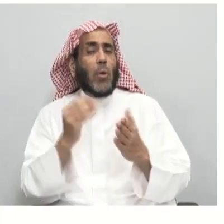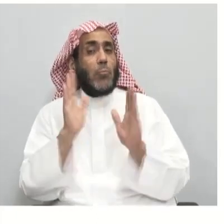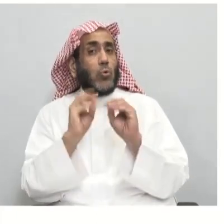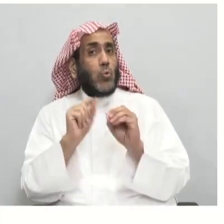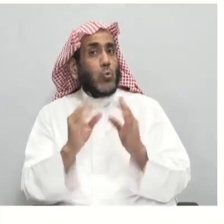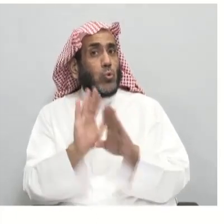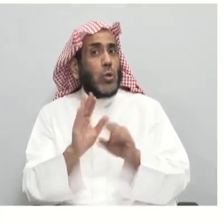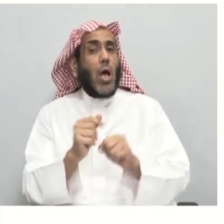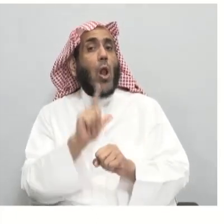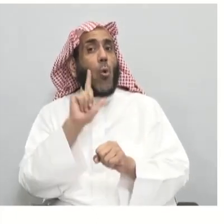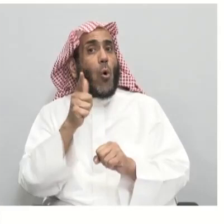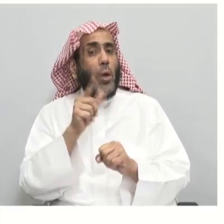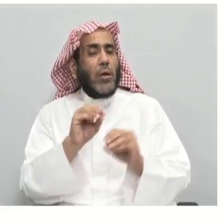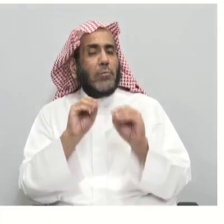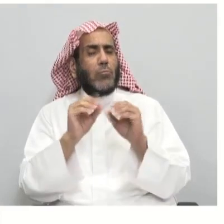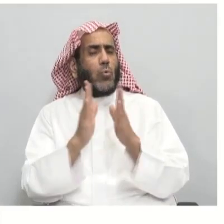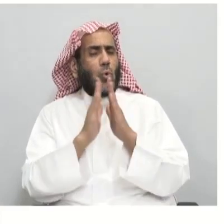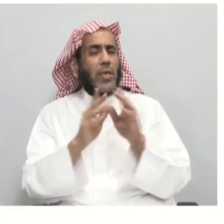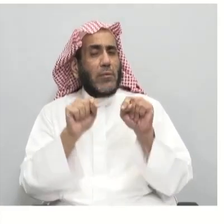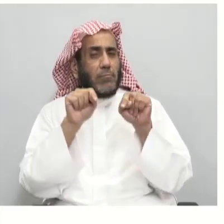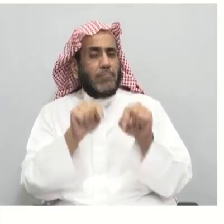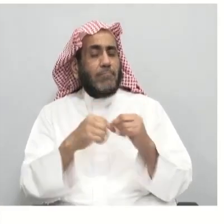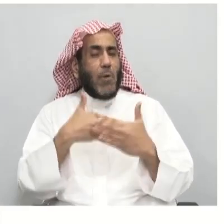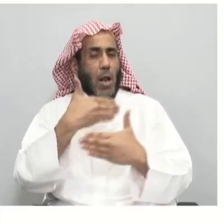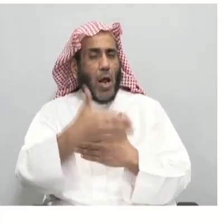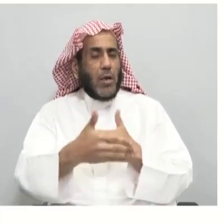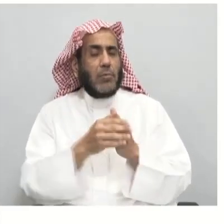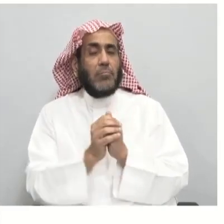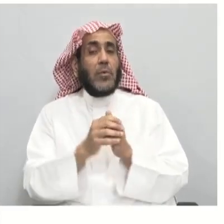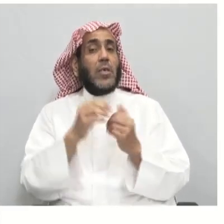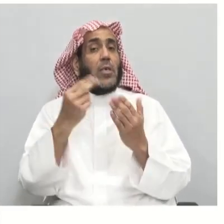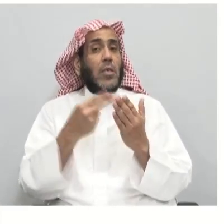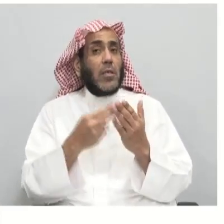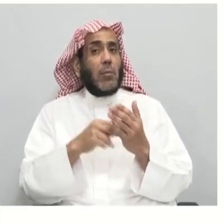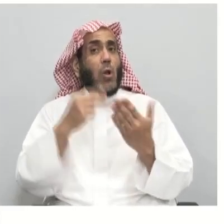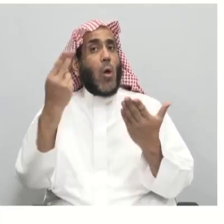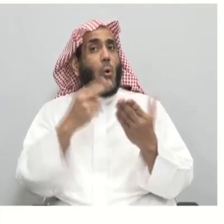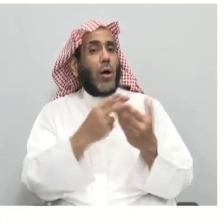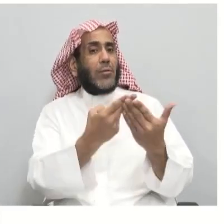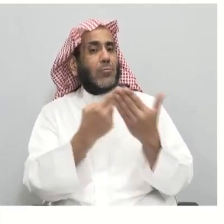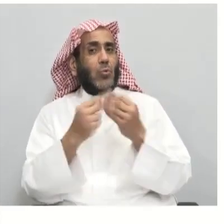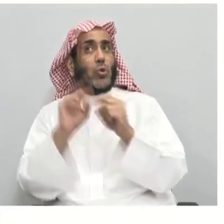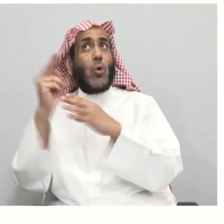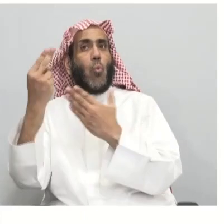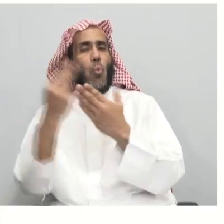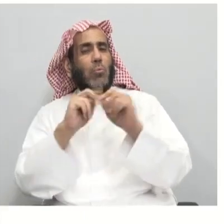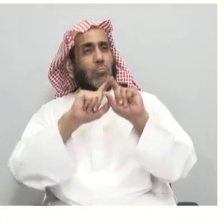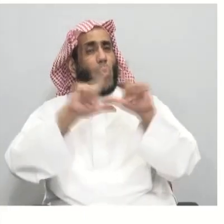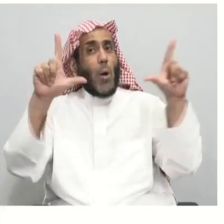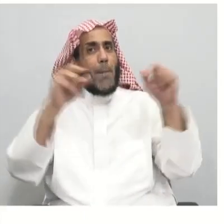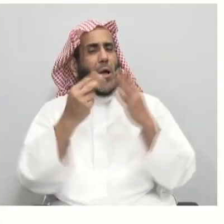الدروس اللغويه التي سنركز عليها لاحقا كتابه لوحات ارشاديه واعلانات بخط